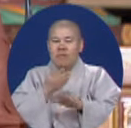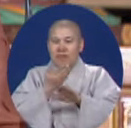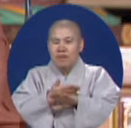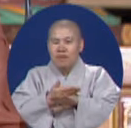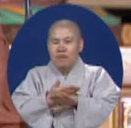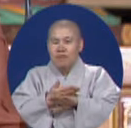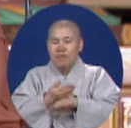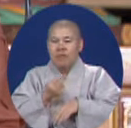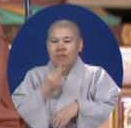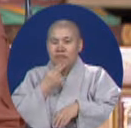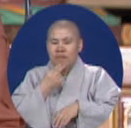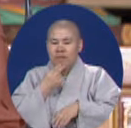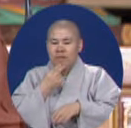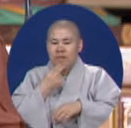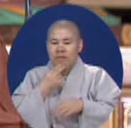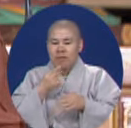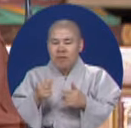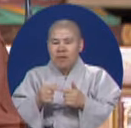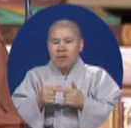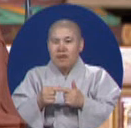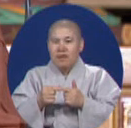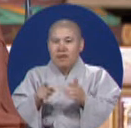없어요. 신만, 가득할 만자.